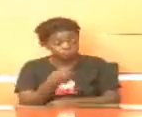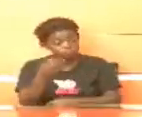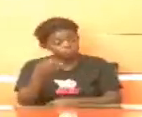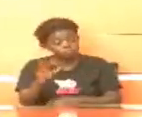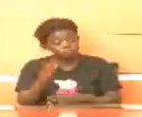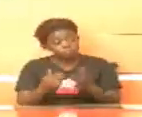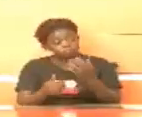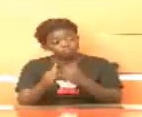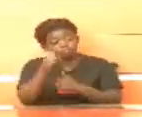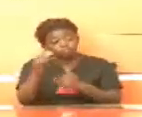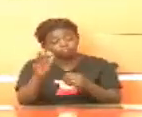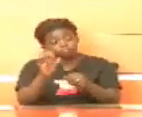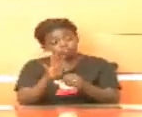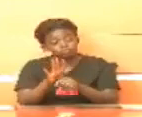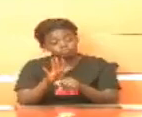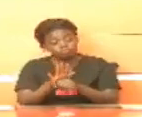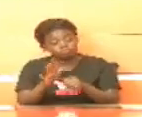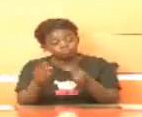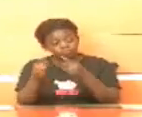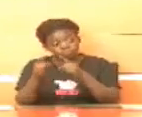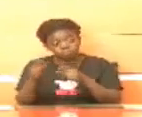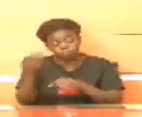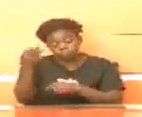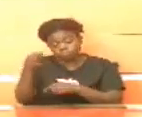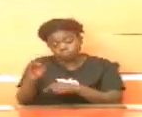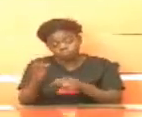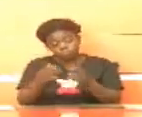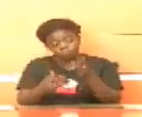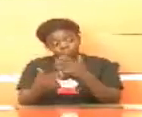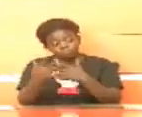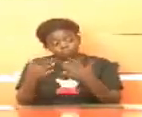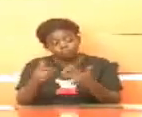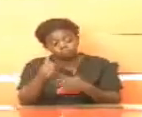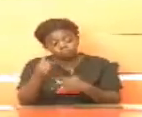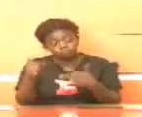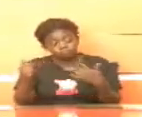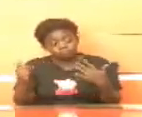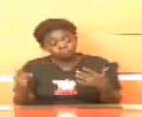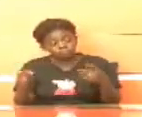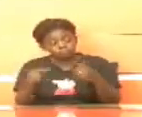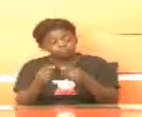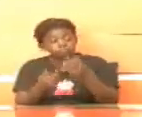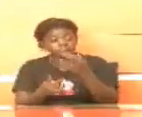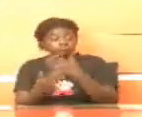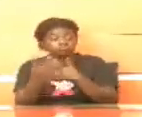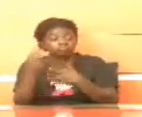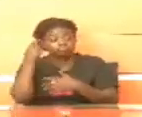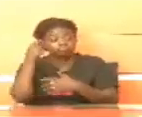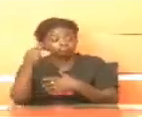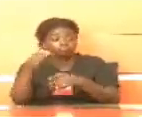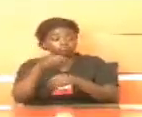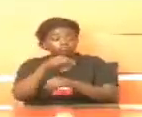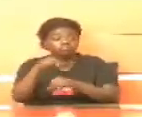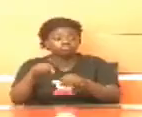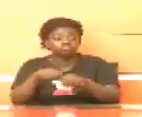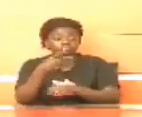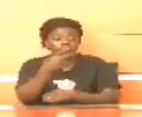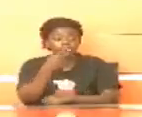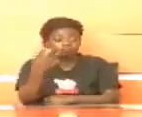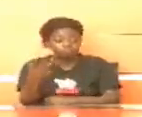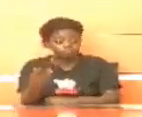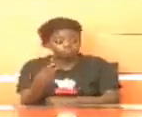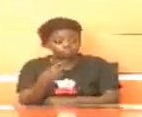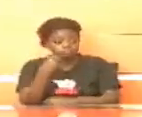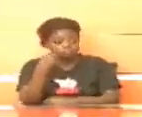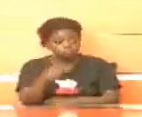onaakafumba kalina eddagala lingi nnyuka kwa naye oba onaakafumba kalina omuti ogugendamu omuladde n'ofumba eddagala eryo okumala essaawa 24. Ono atulaze n'eddagala